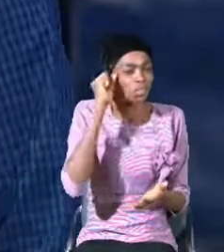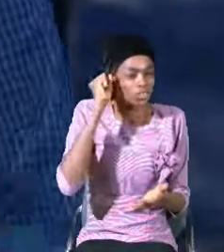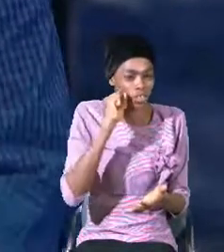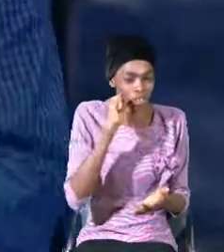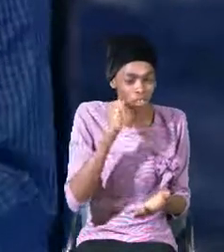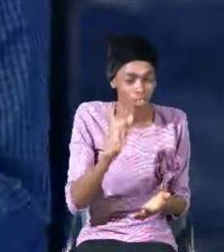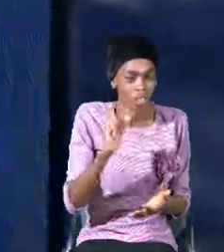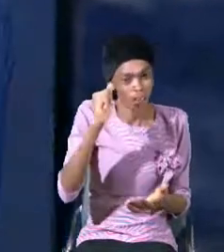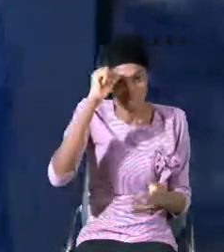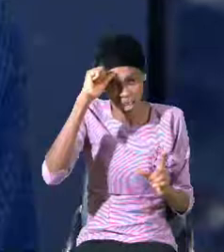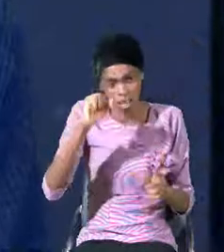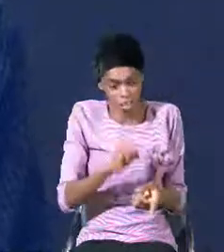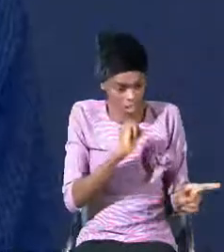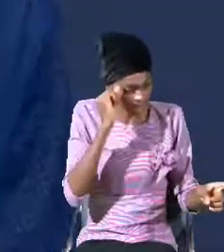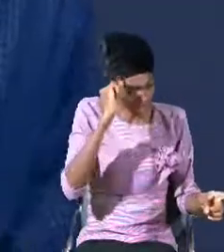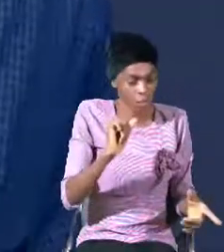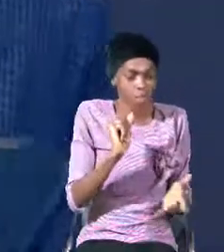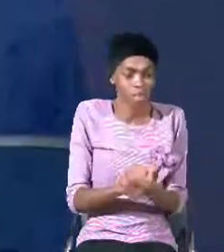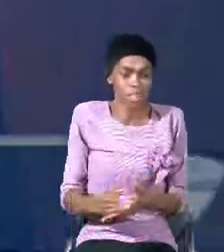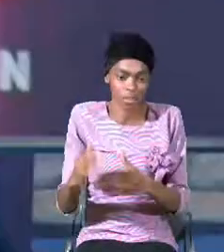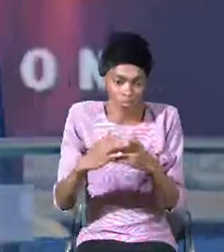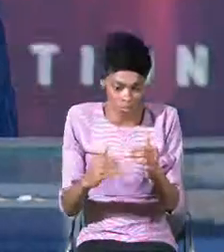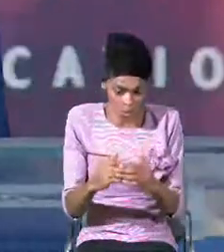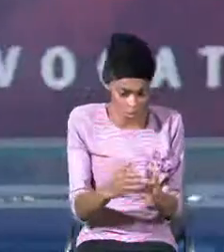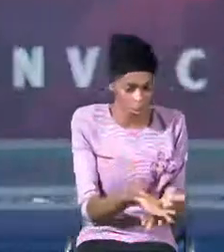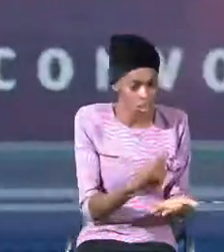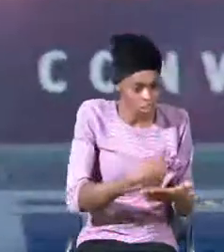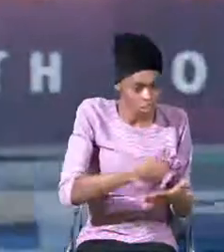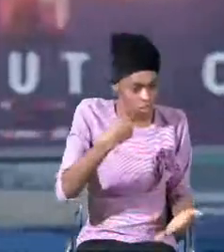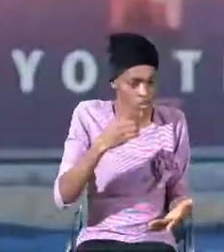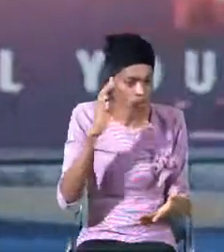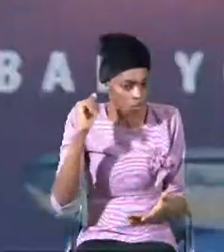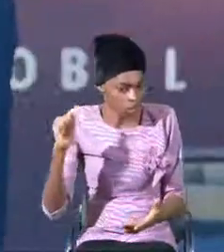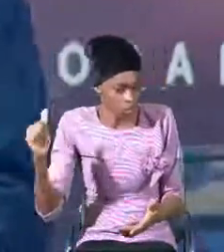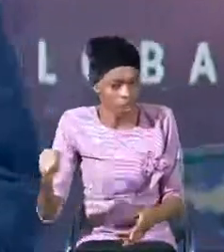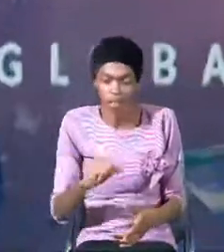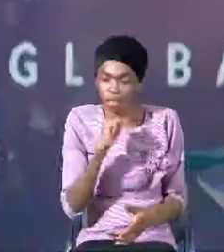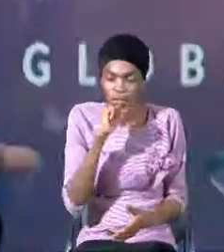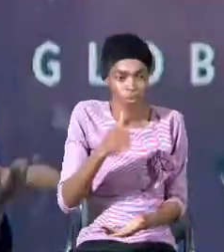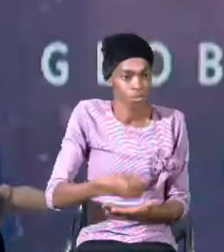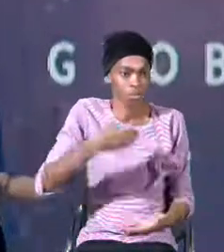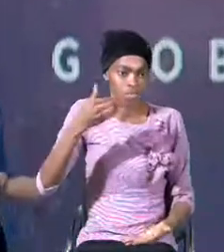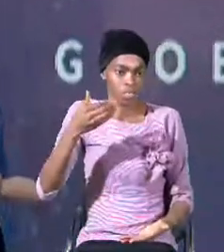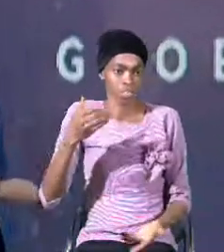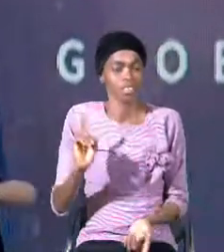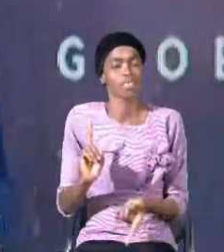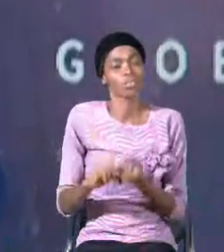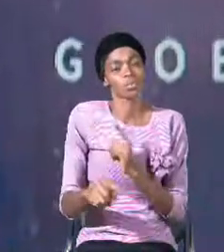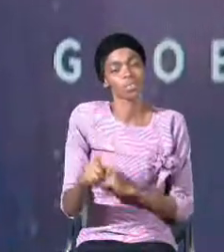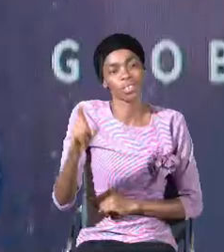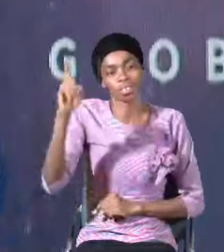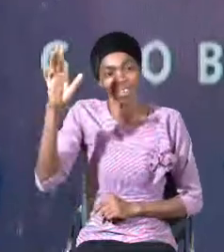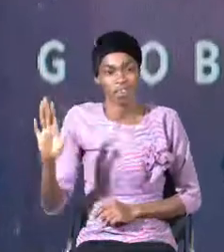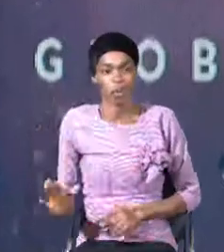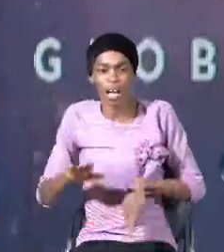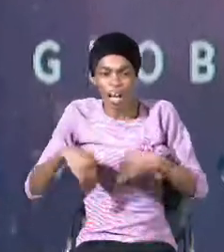pour lui-même et qui n'est pas riche pour Dieu. Il n'est pas riche pour Dieu. Comment est-ce qu'on